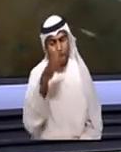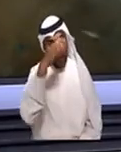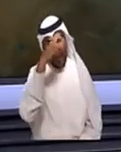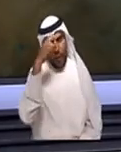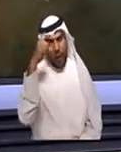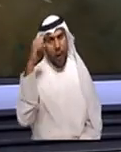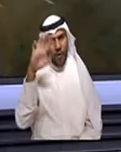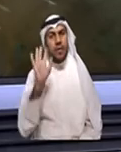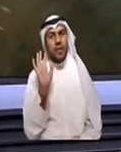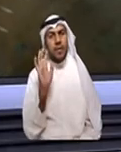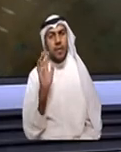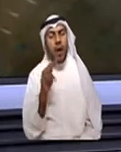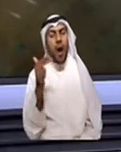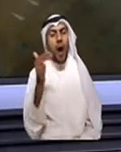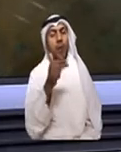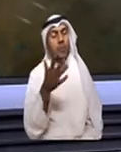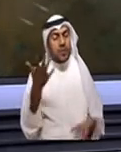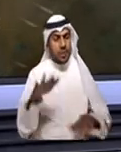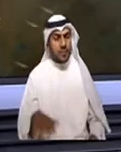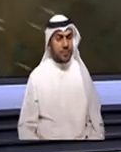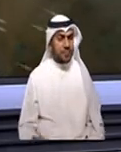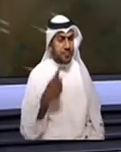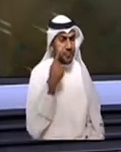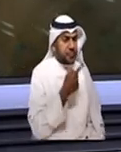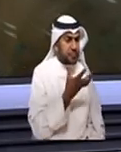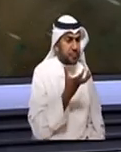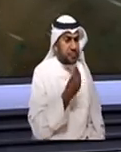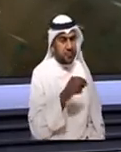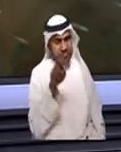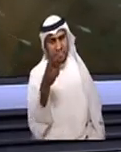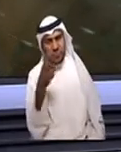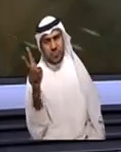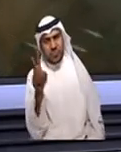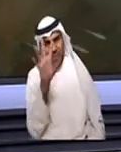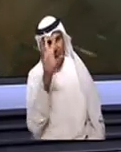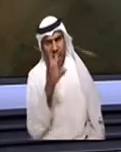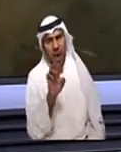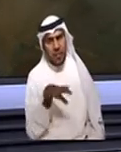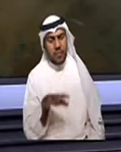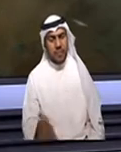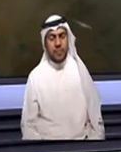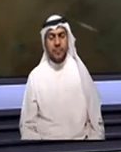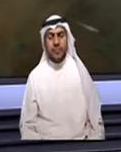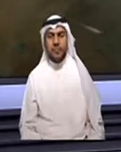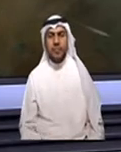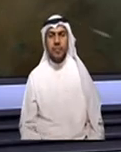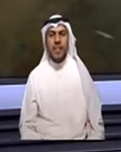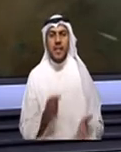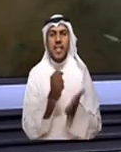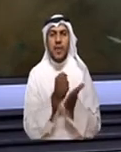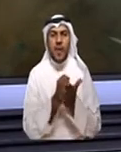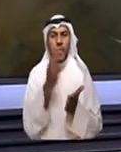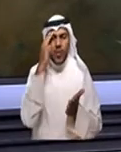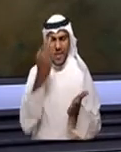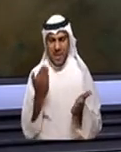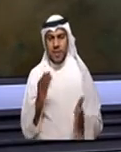في المناطق الغربية، متوقع أن تصل درجات الحرارة في منتصف الليلة 28 درجة مئوية في منطقتي شقاية والسالمي. المناطق